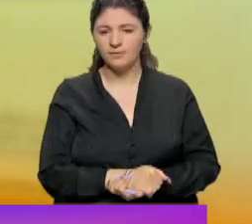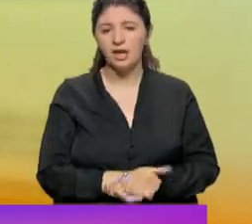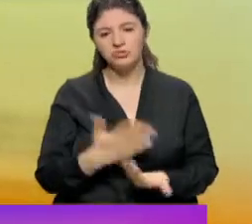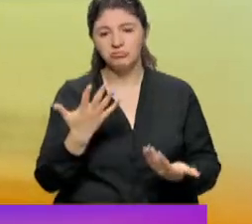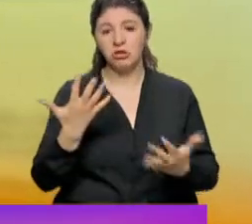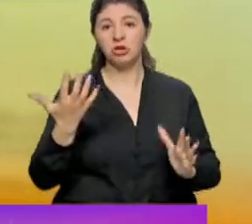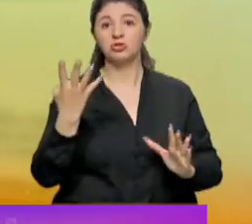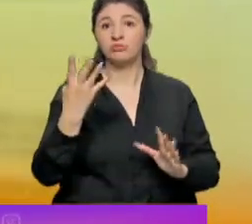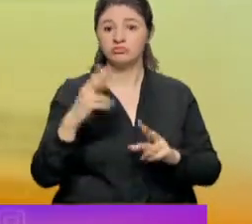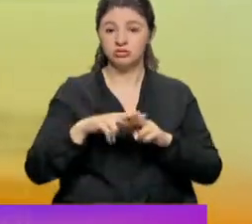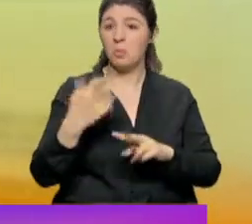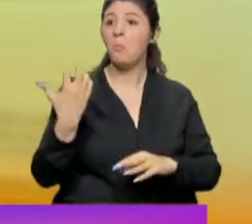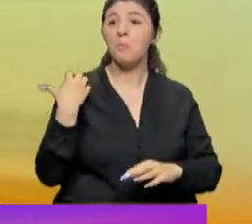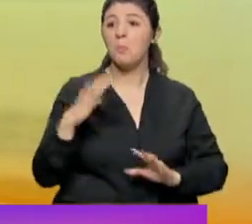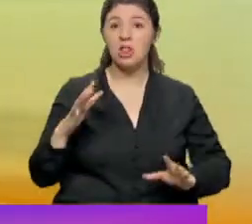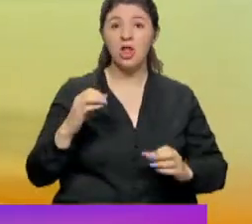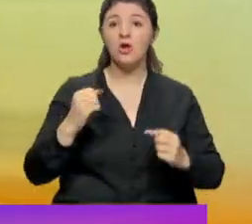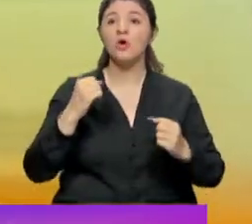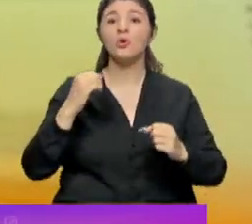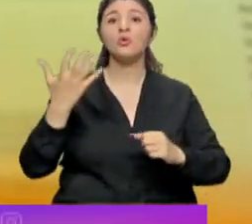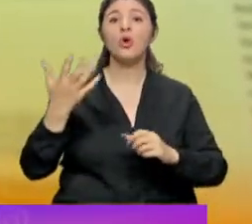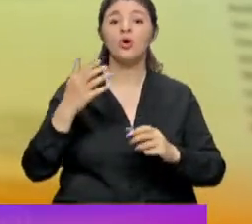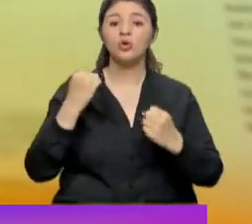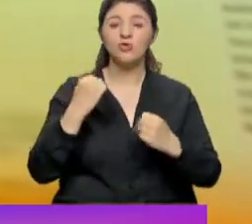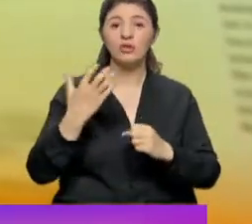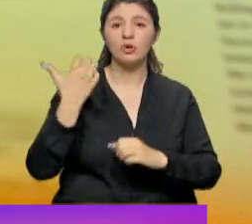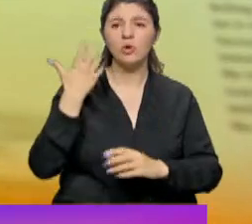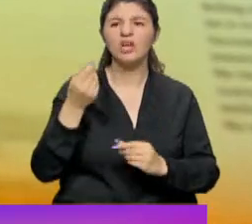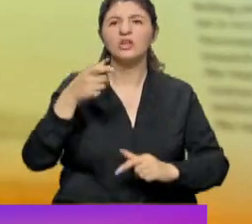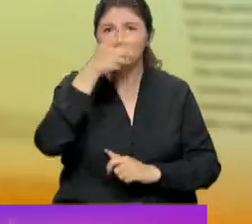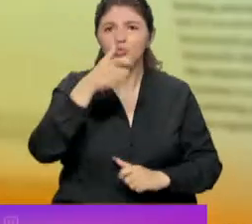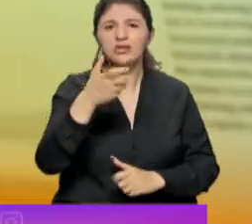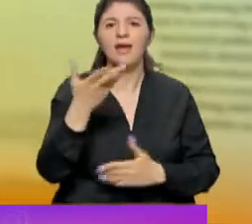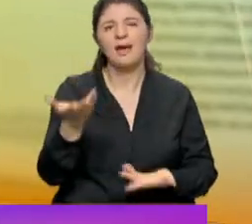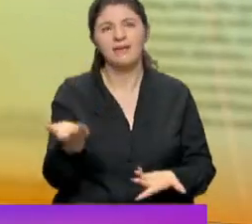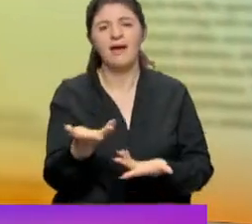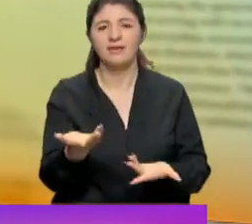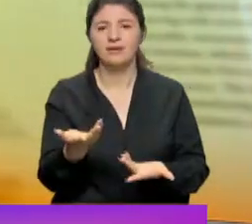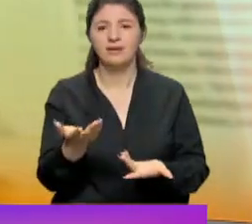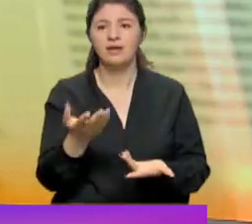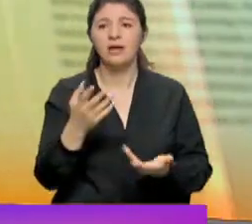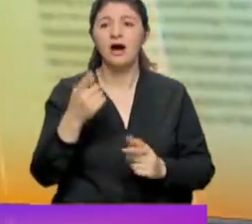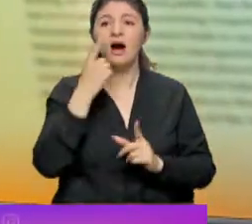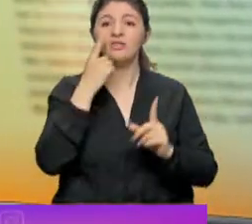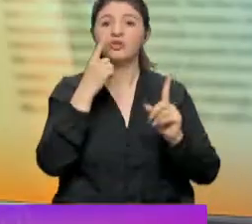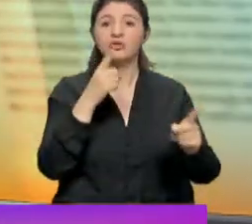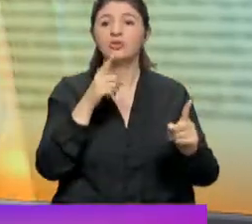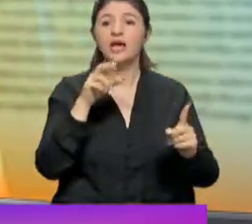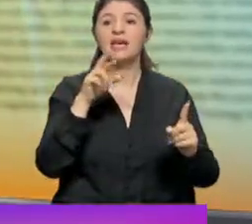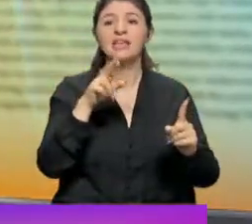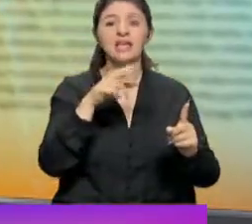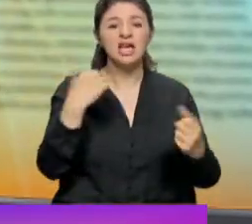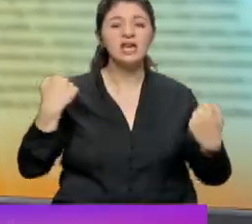Bu bir General olduğunuz kuvvet komutanı olduğunuz ya ülkeye ve Mustafa Kemal Atatürk'ün